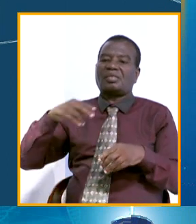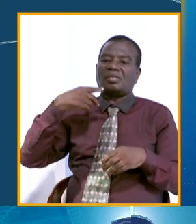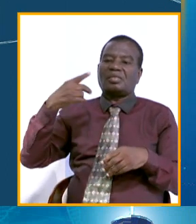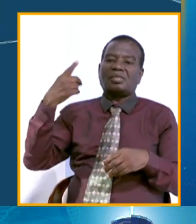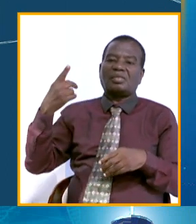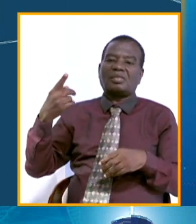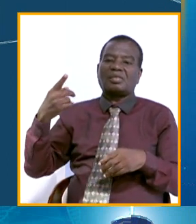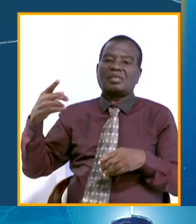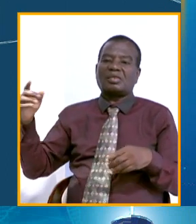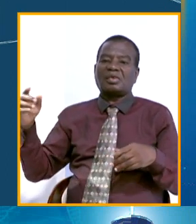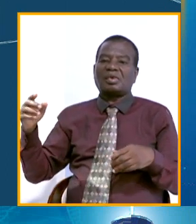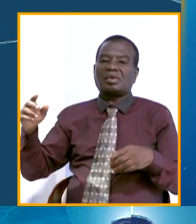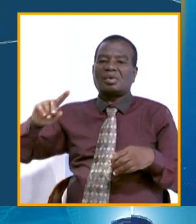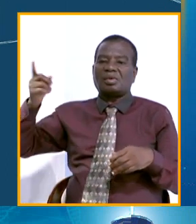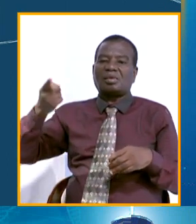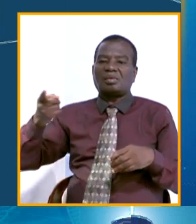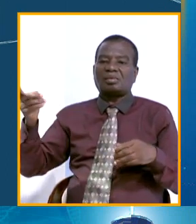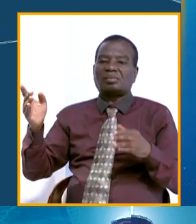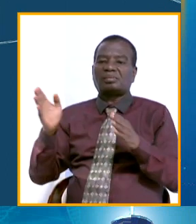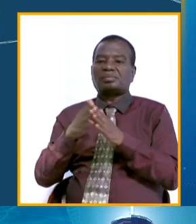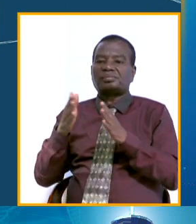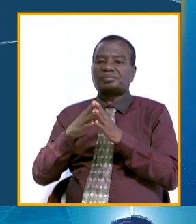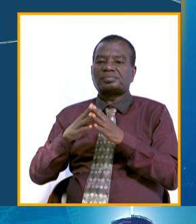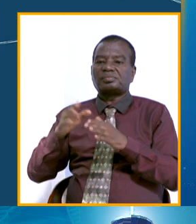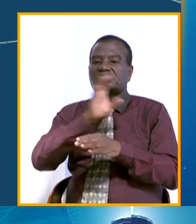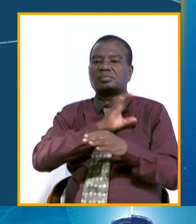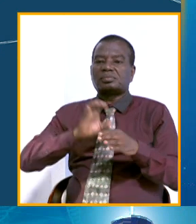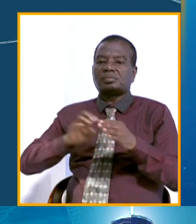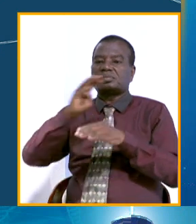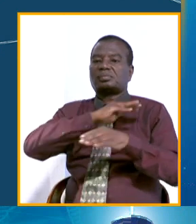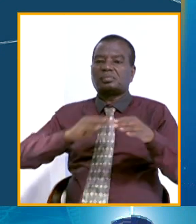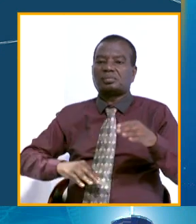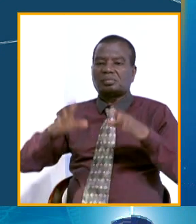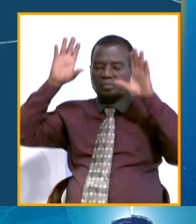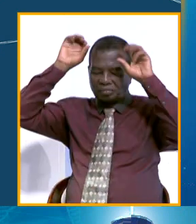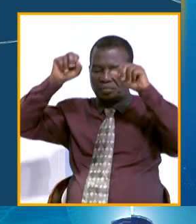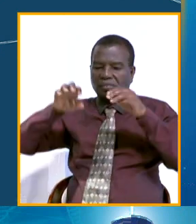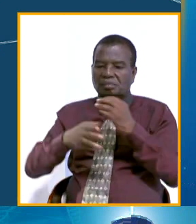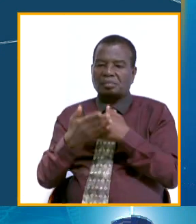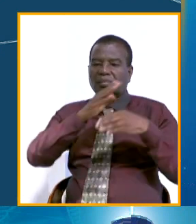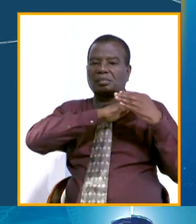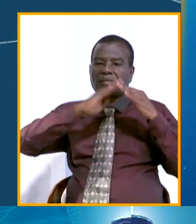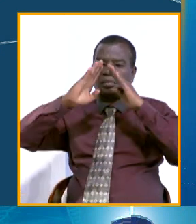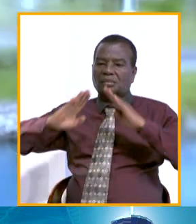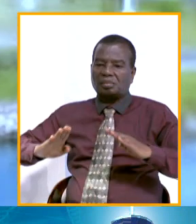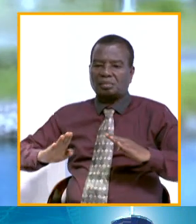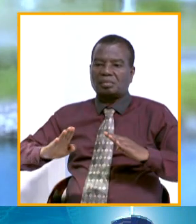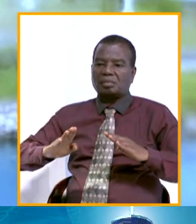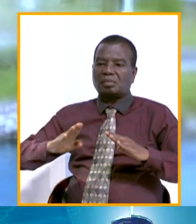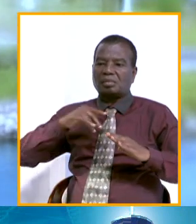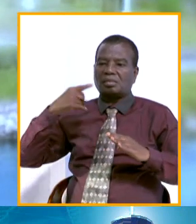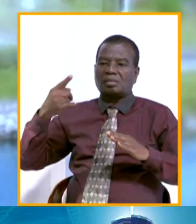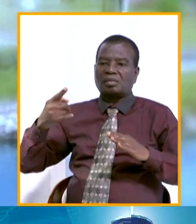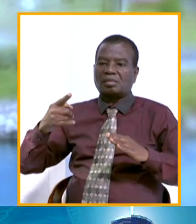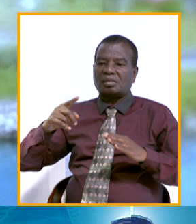pour prendre part à la première session ordinaire du conseil municipal présidé par le maire Mariatou Koné. Il a été